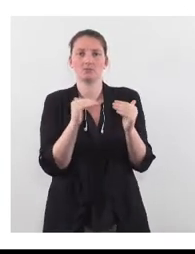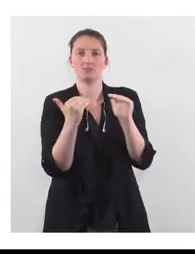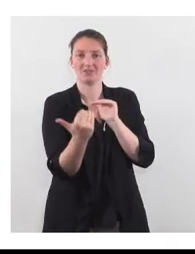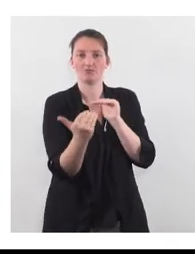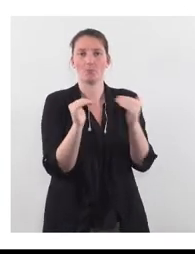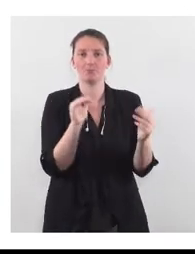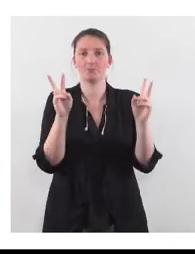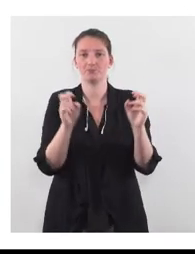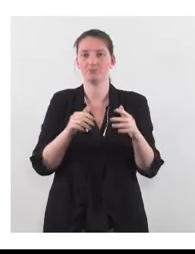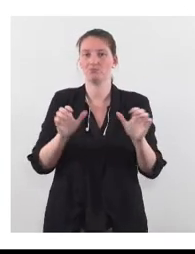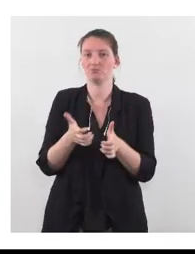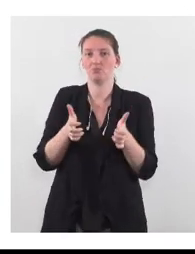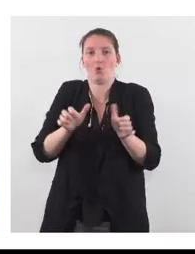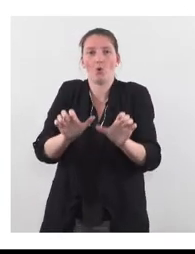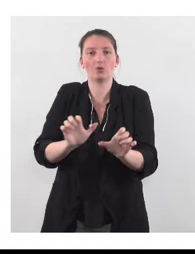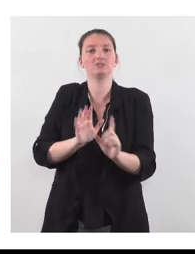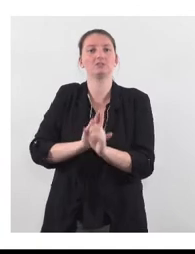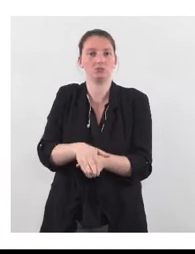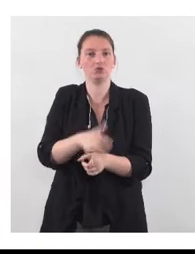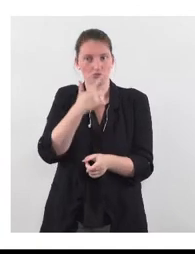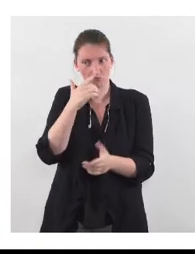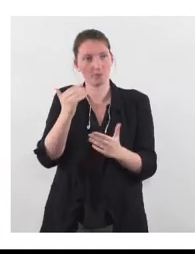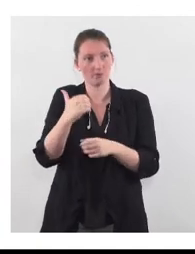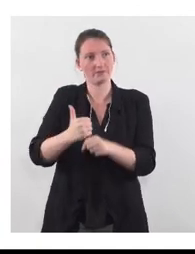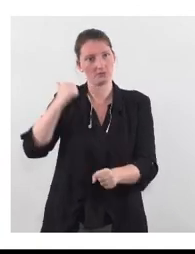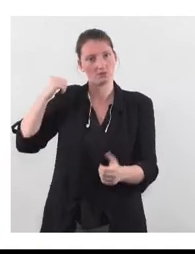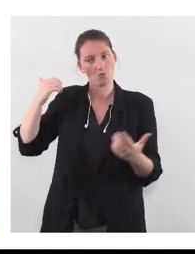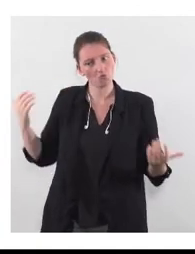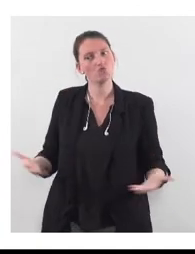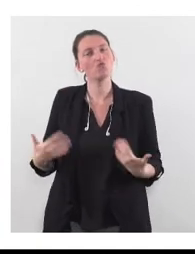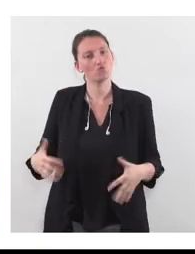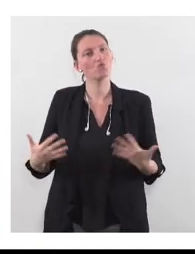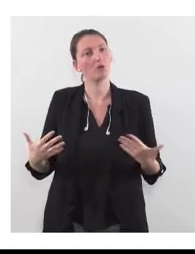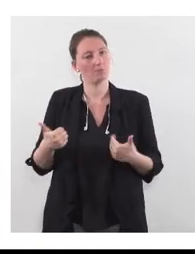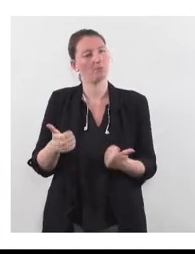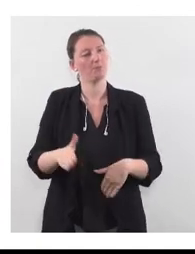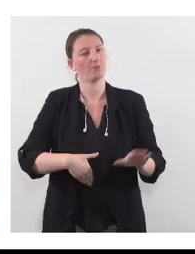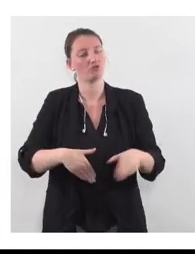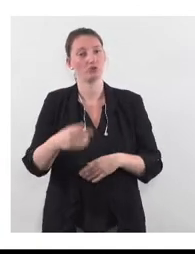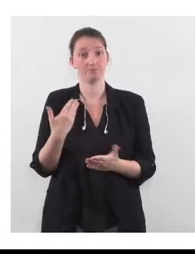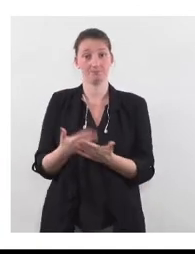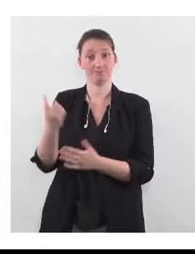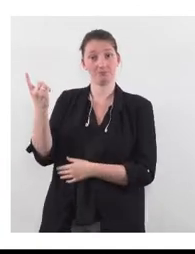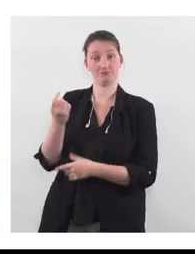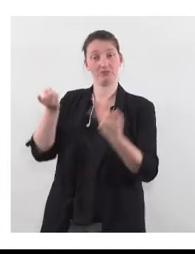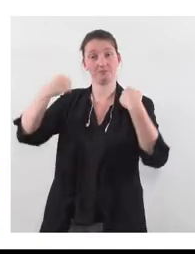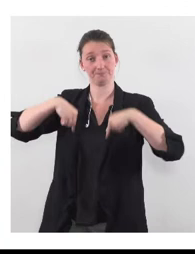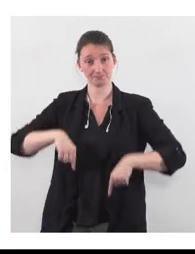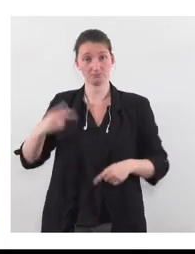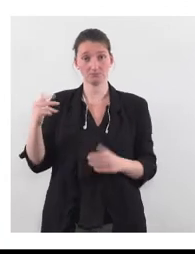la plateforme anti-discrimination qui a quand même eu du succès l'année dernière. C'était une initiative du ministère de l'Égalité des